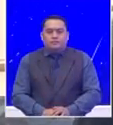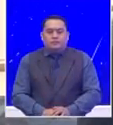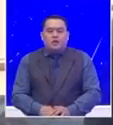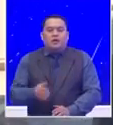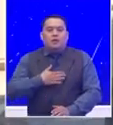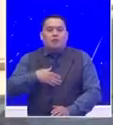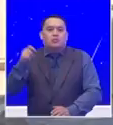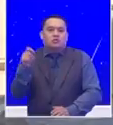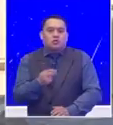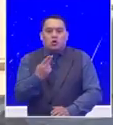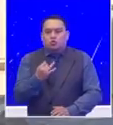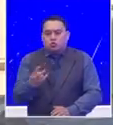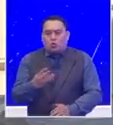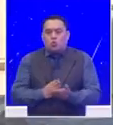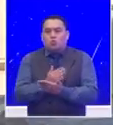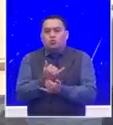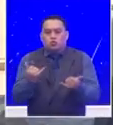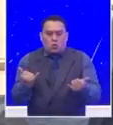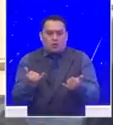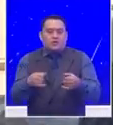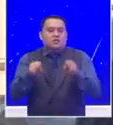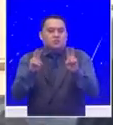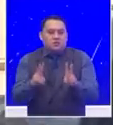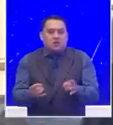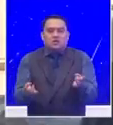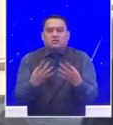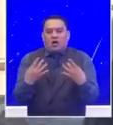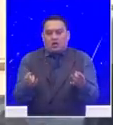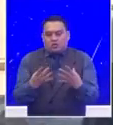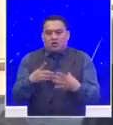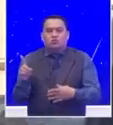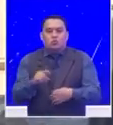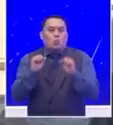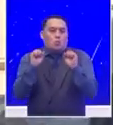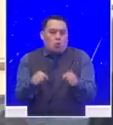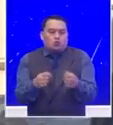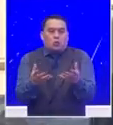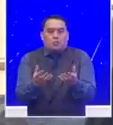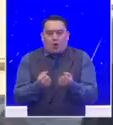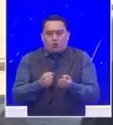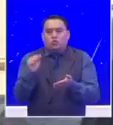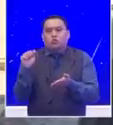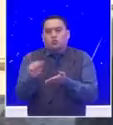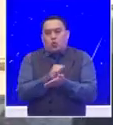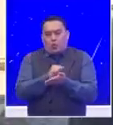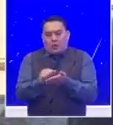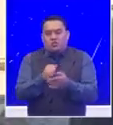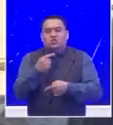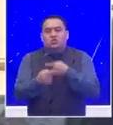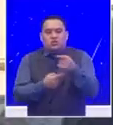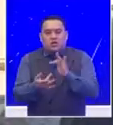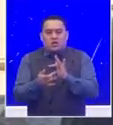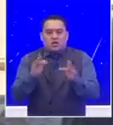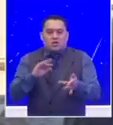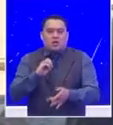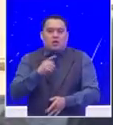Я пришла в ЦОН, чтобы получить услуги. Мне специалисты сказали, что, оказывается, можно получать необходимые документы через сайт